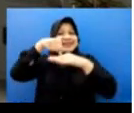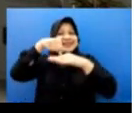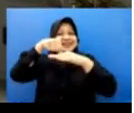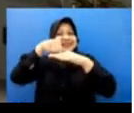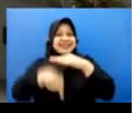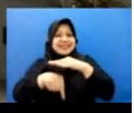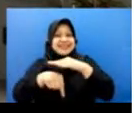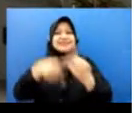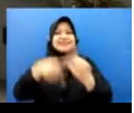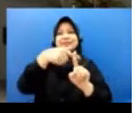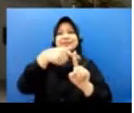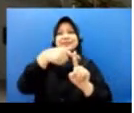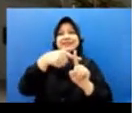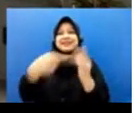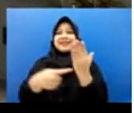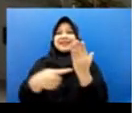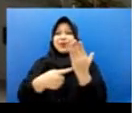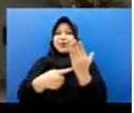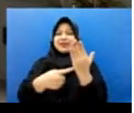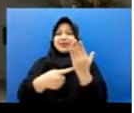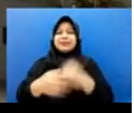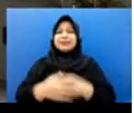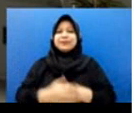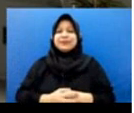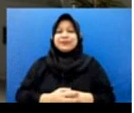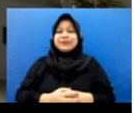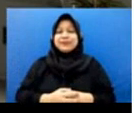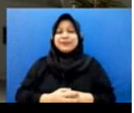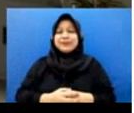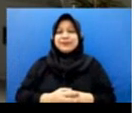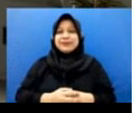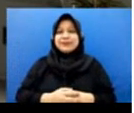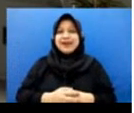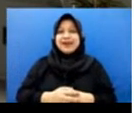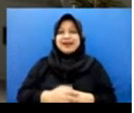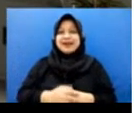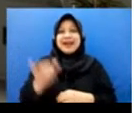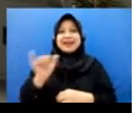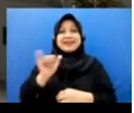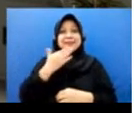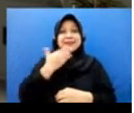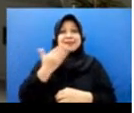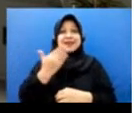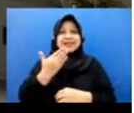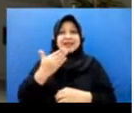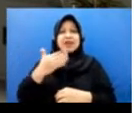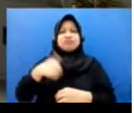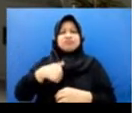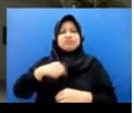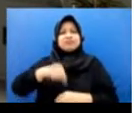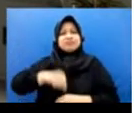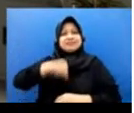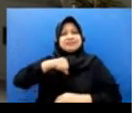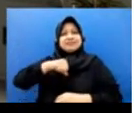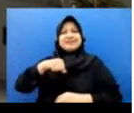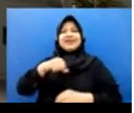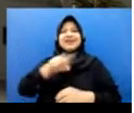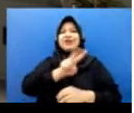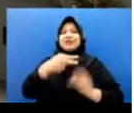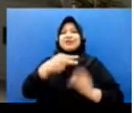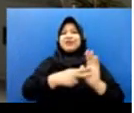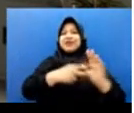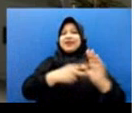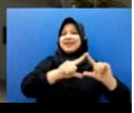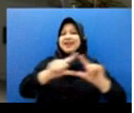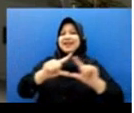dan teknologi. Nah, seperti biasa, ini merupakan kehormatan bagi saya, Fena Anissa, yang akan memandu